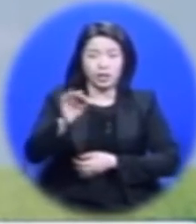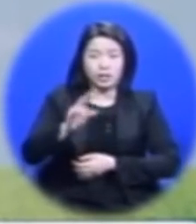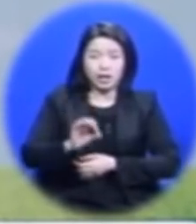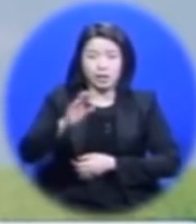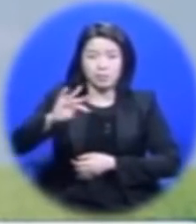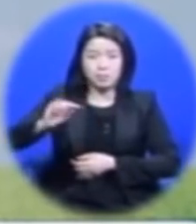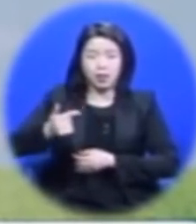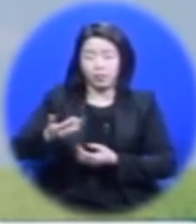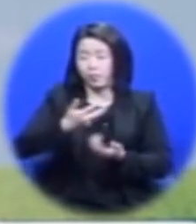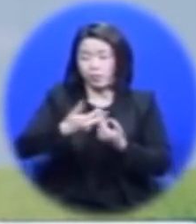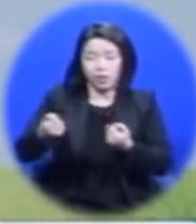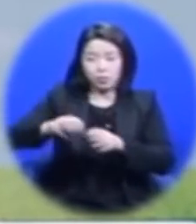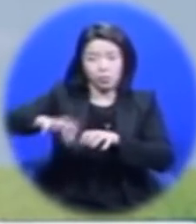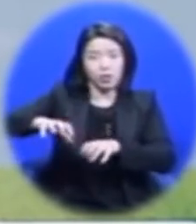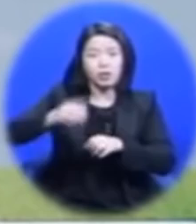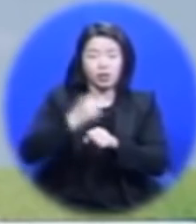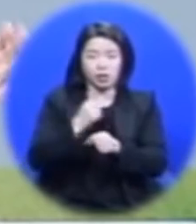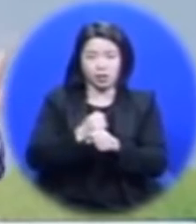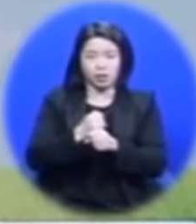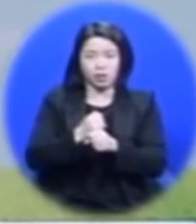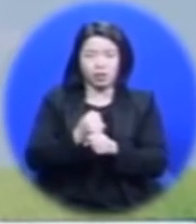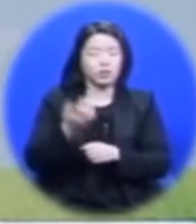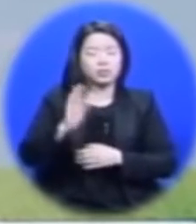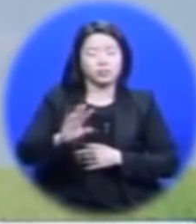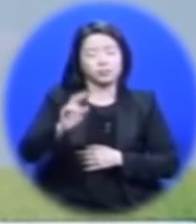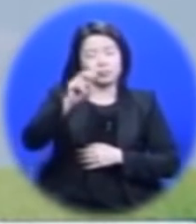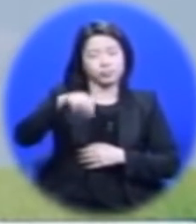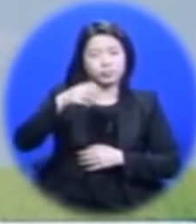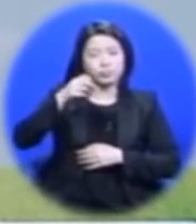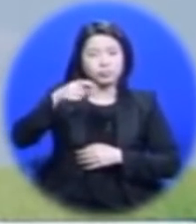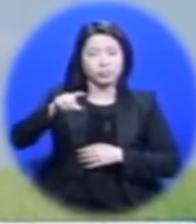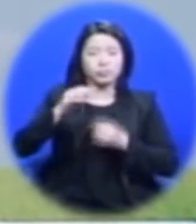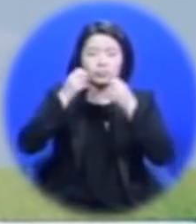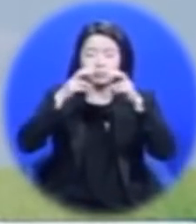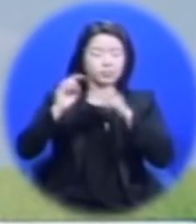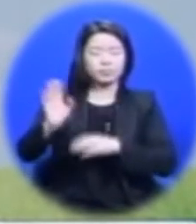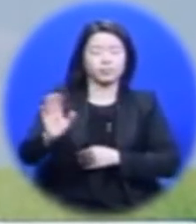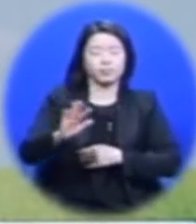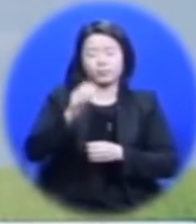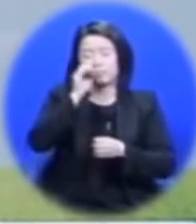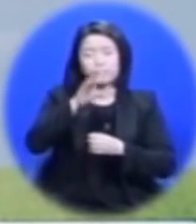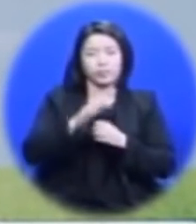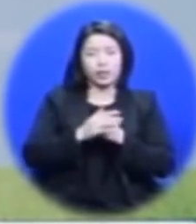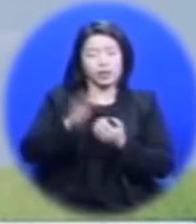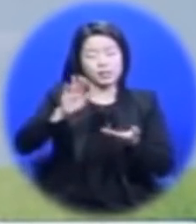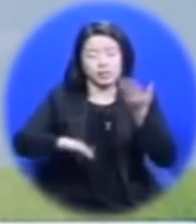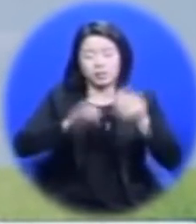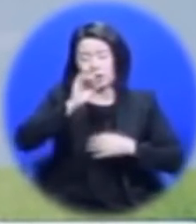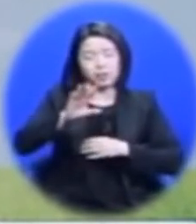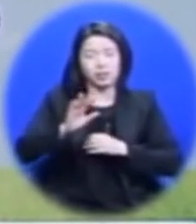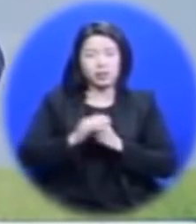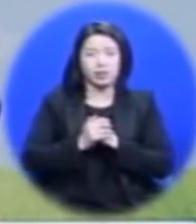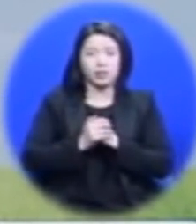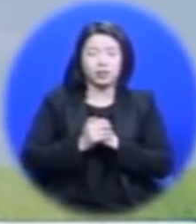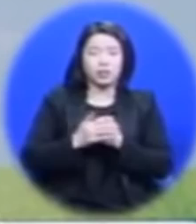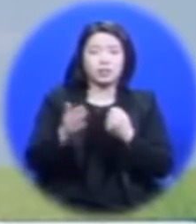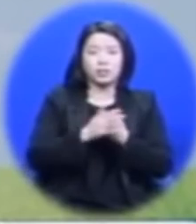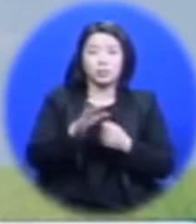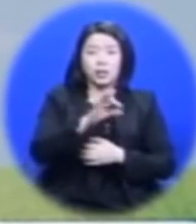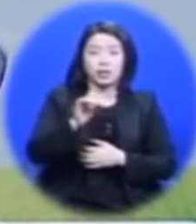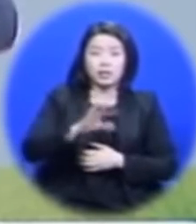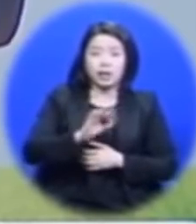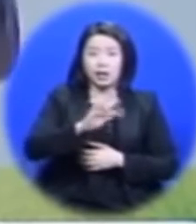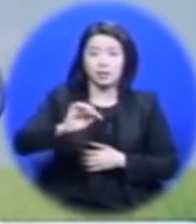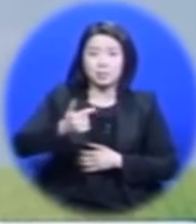선교사님이 예수 그리스도 안에서 신분에 차별이 있을 수 없다고. 안 된다 그랬어요. 양반들이 나갔어요, 그럼.